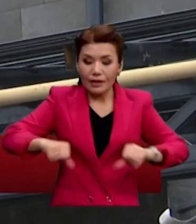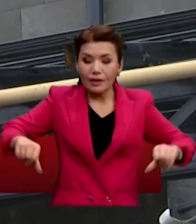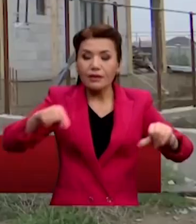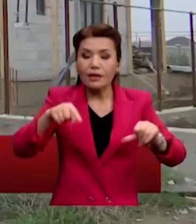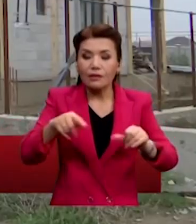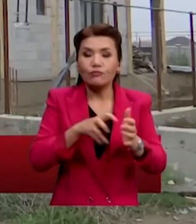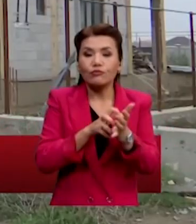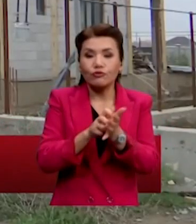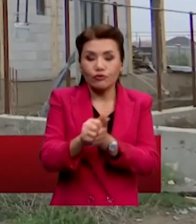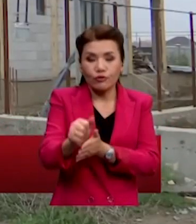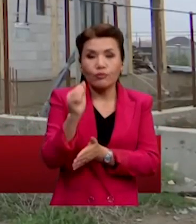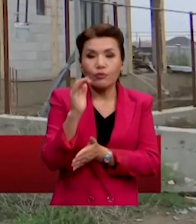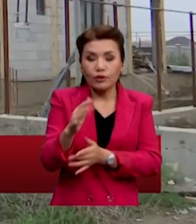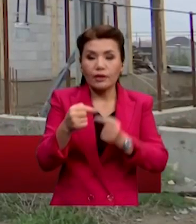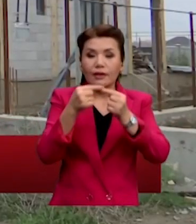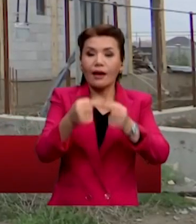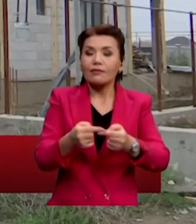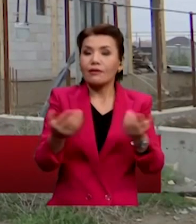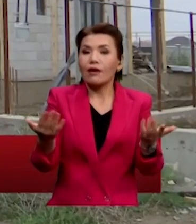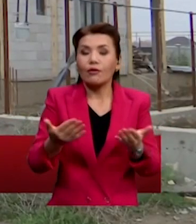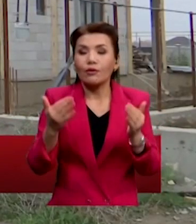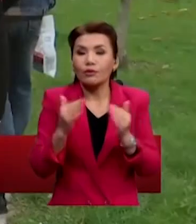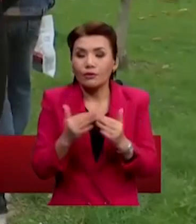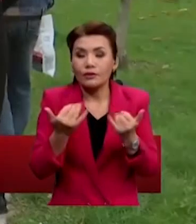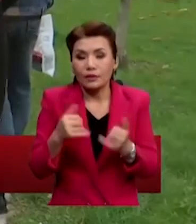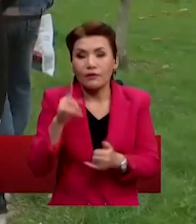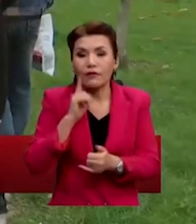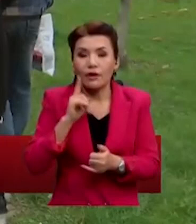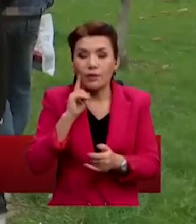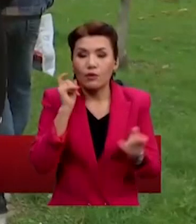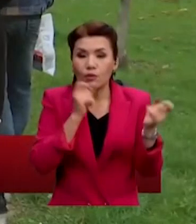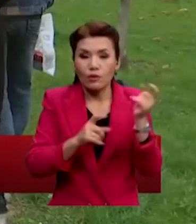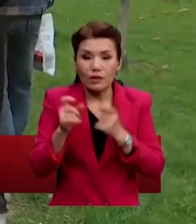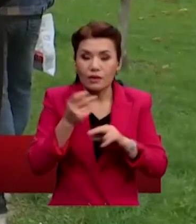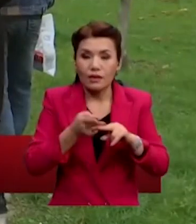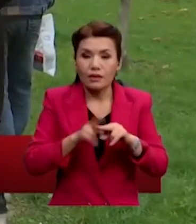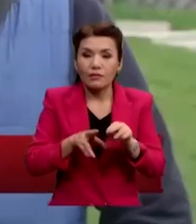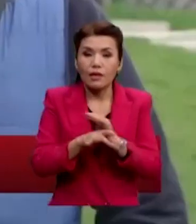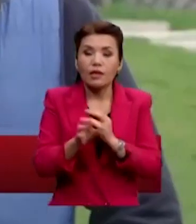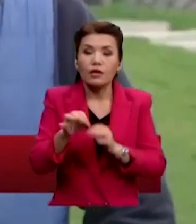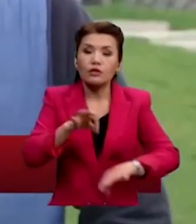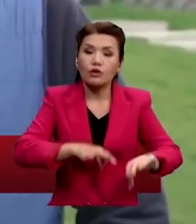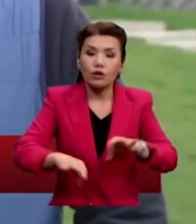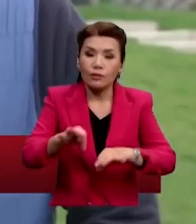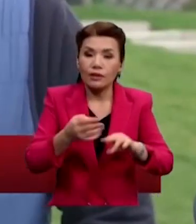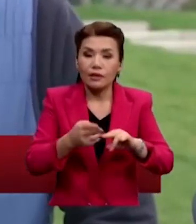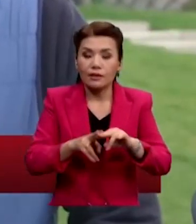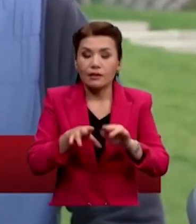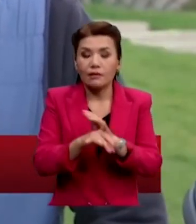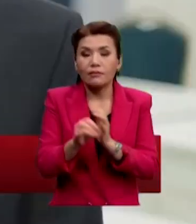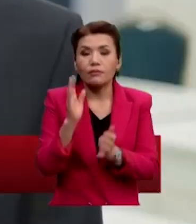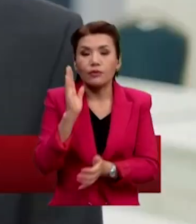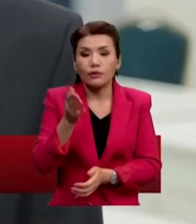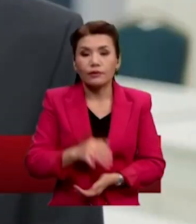жеке сектор сүрілмек. Ал нақты қай үйлер екені қазір жобаланып жатқан шығыс қақпасы атты аймақтық жоспарын бекіту кезінде анықталады